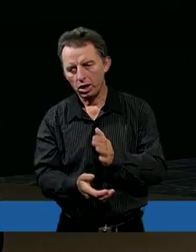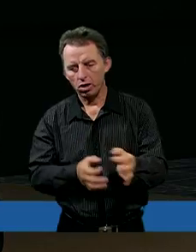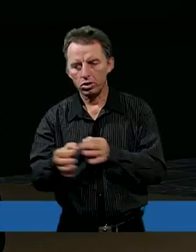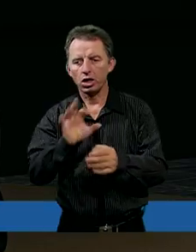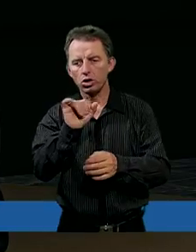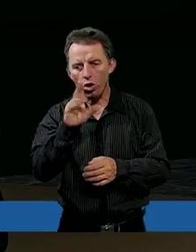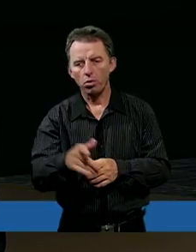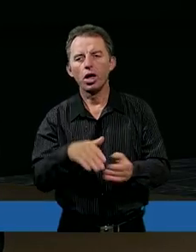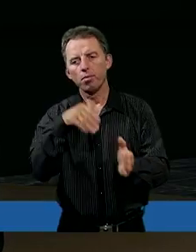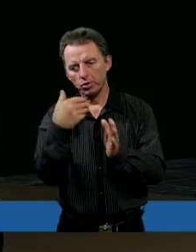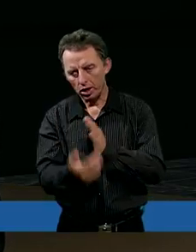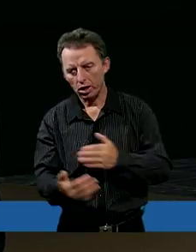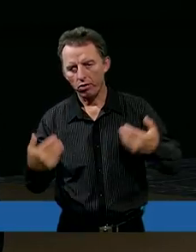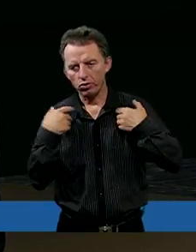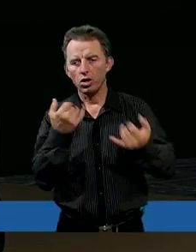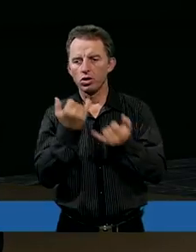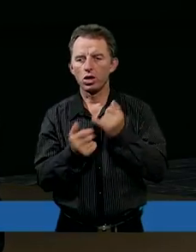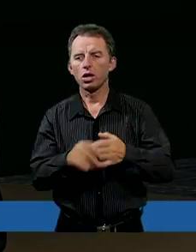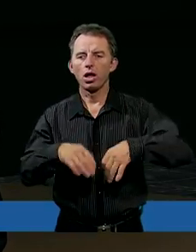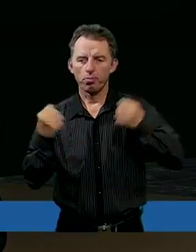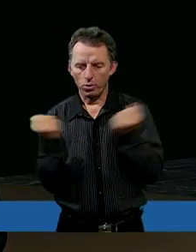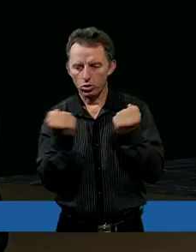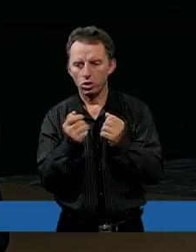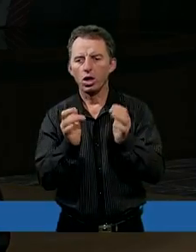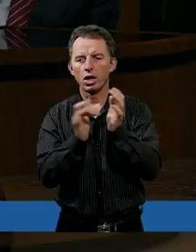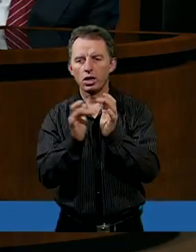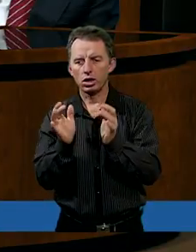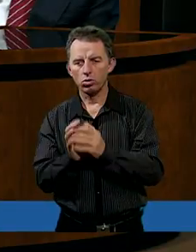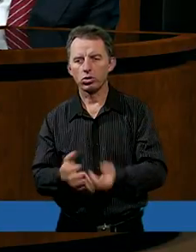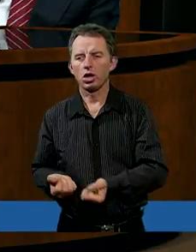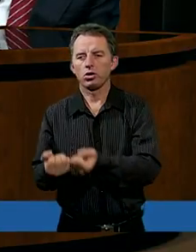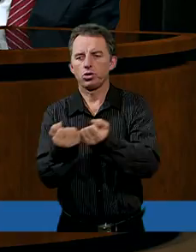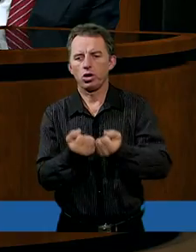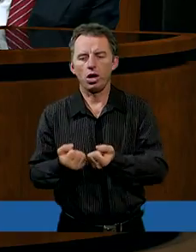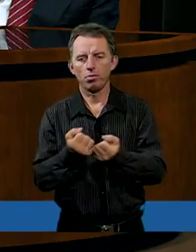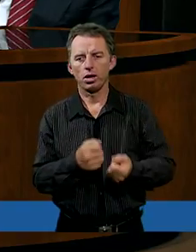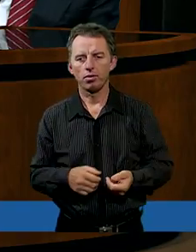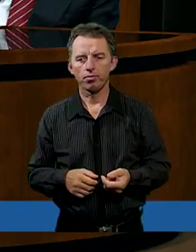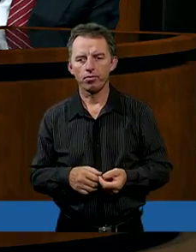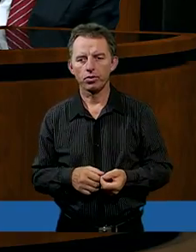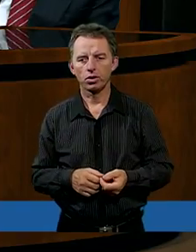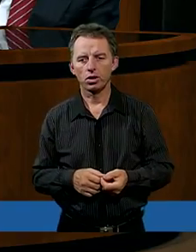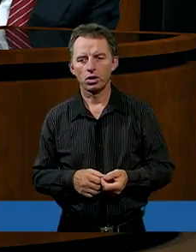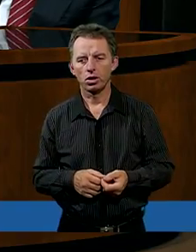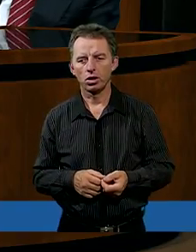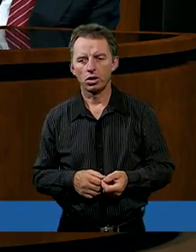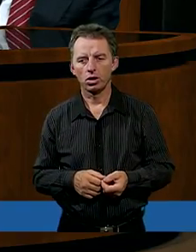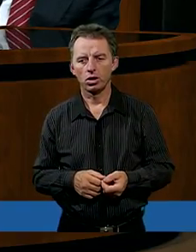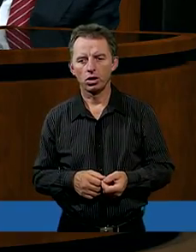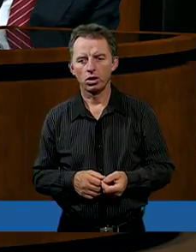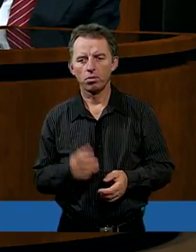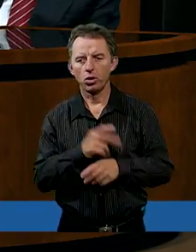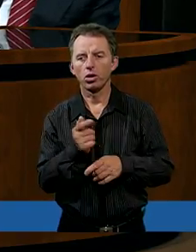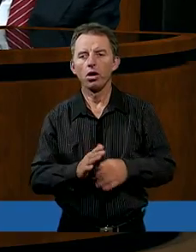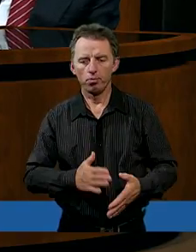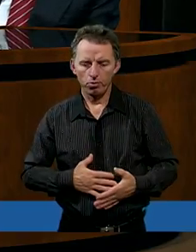Hioba i przegra w naszym życiu, jeżeli będziemy się mocno Chrystusa trzymać. Możemy, podsumujmy jeszcze właśnie możemy, dzisiejsze